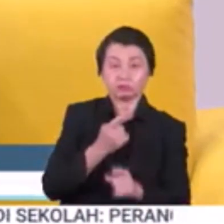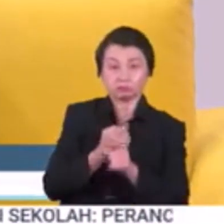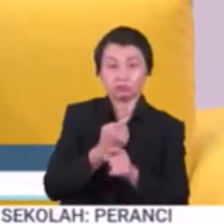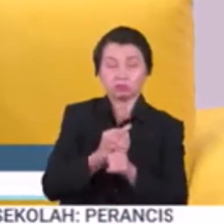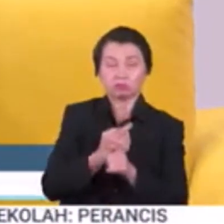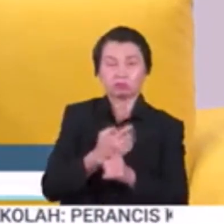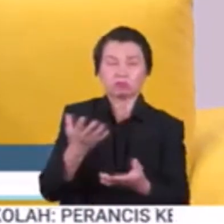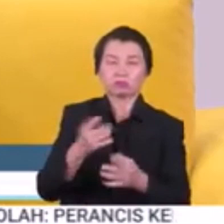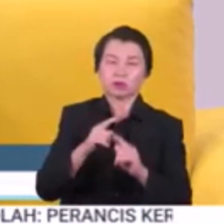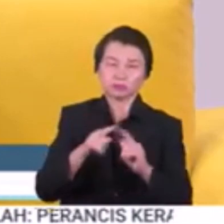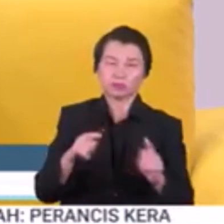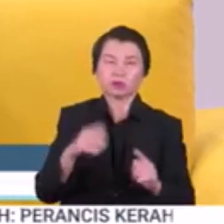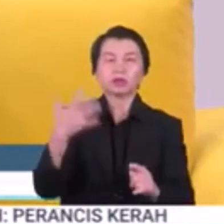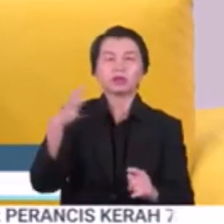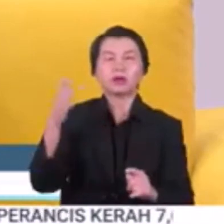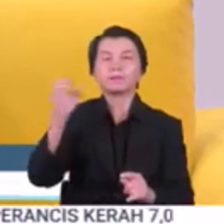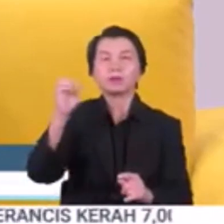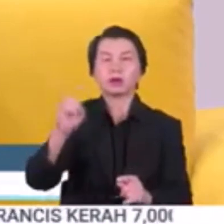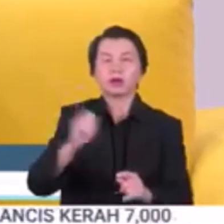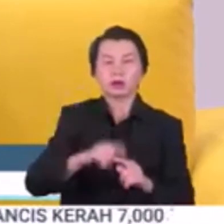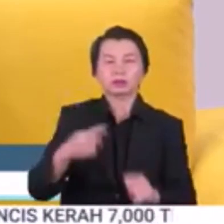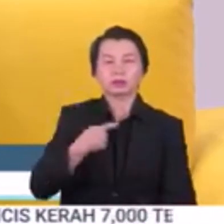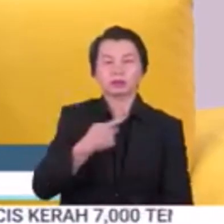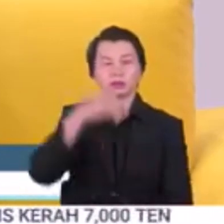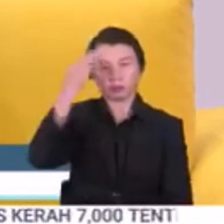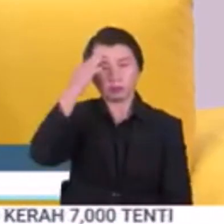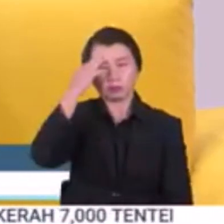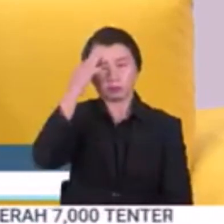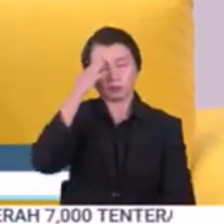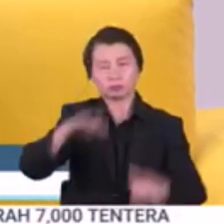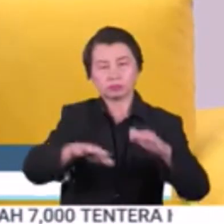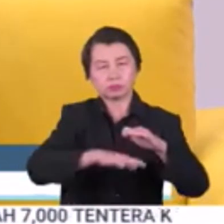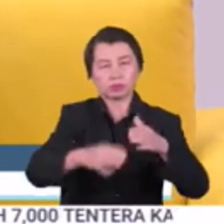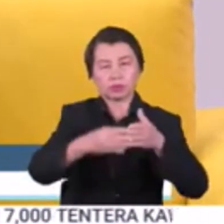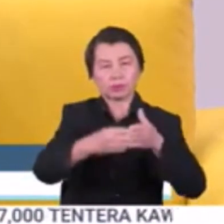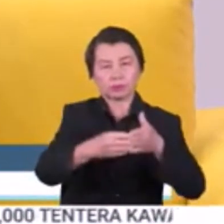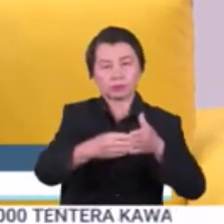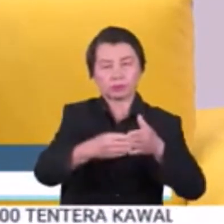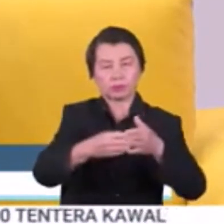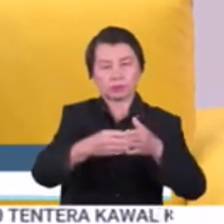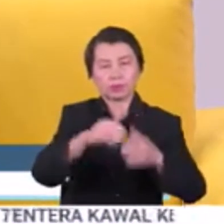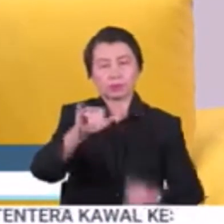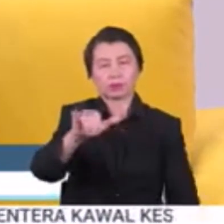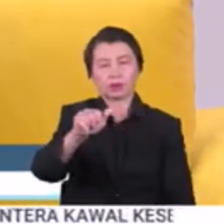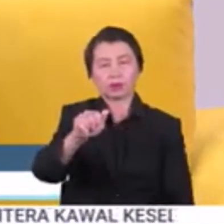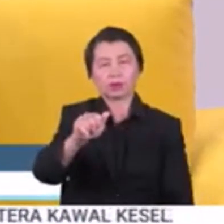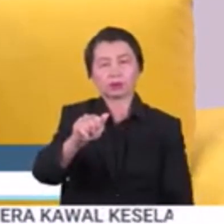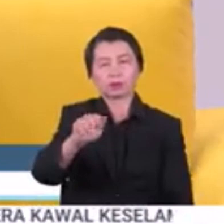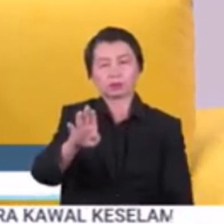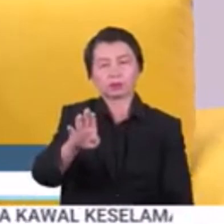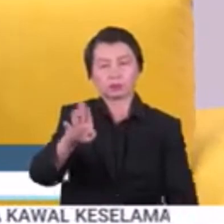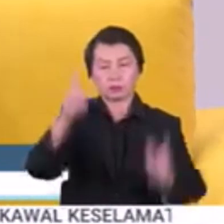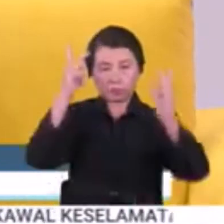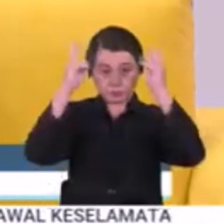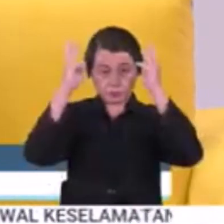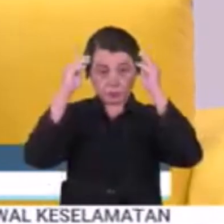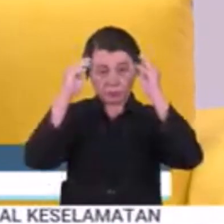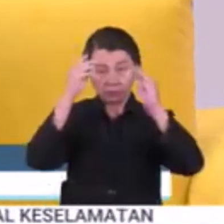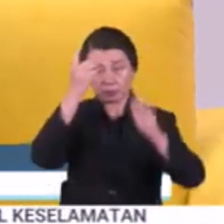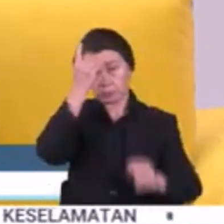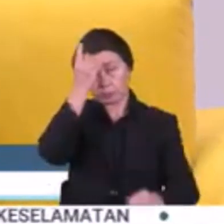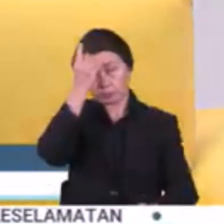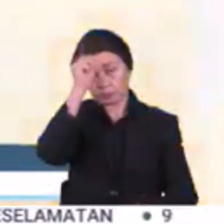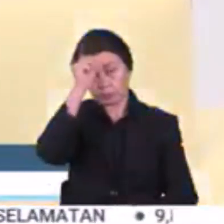ya tetapi kita tahu di bawah kepimpinan er yang amat berhormat Datuk Seri Anwar Ibrahim beliau amat